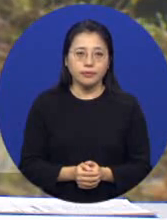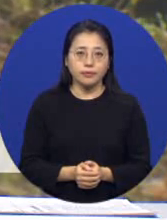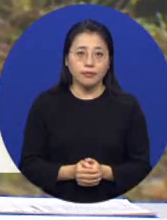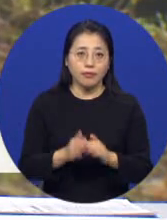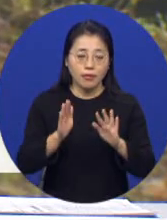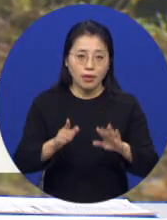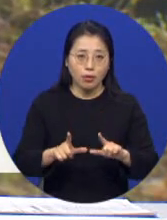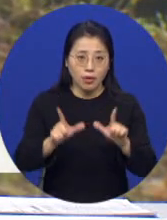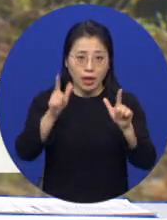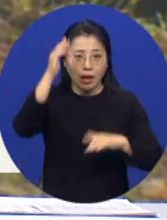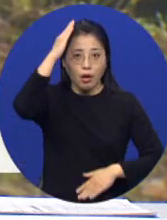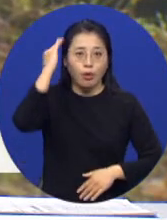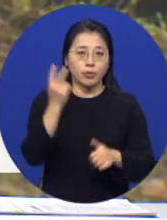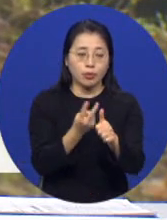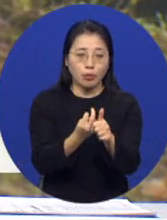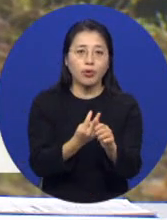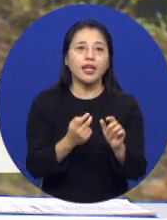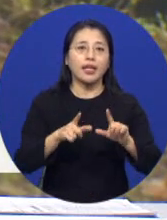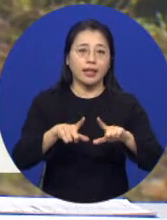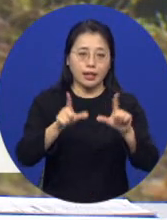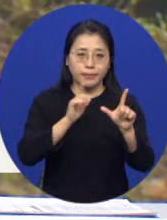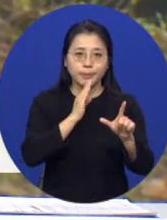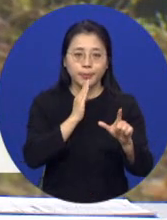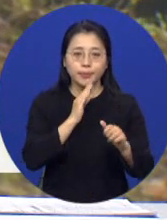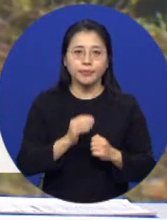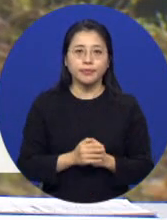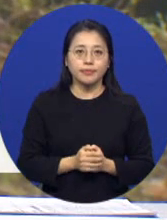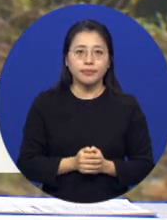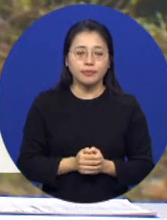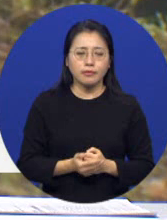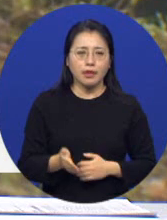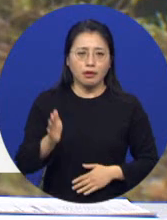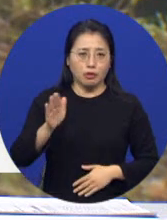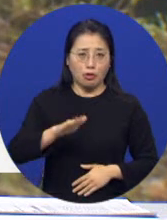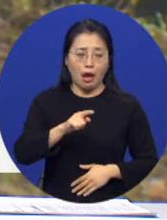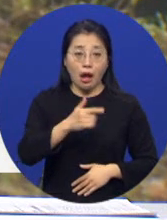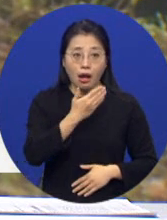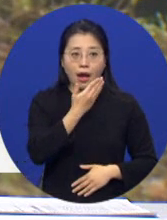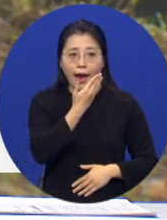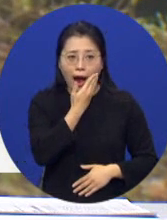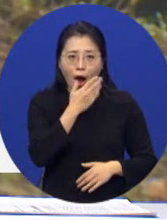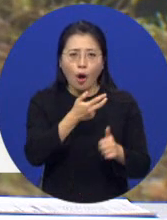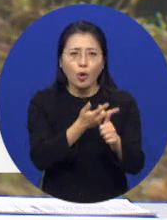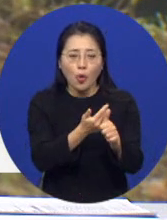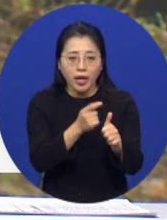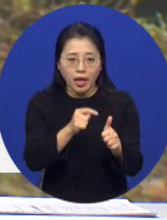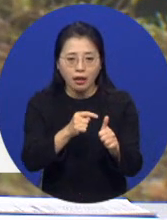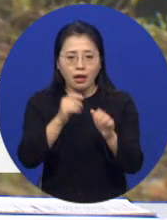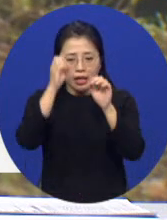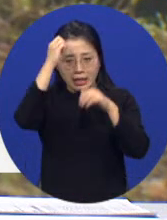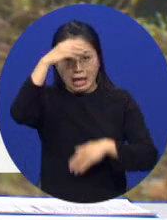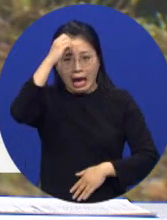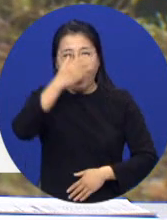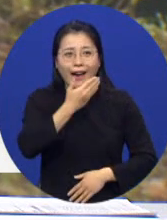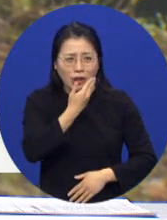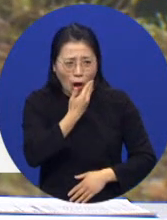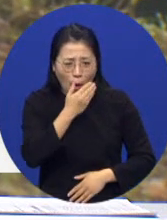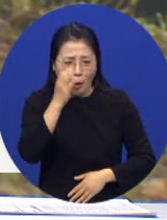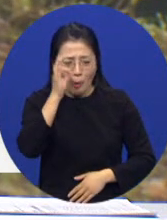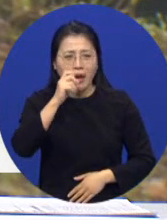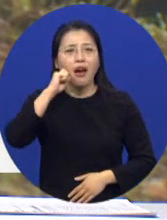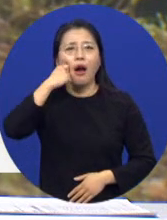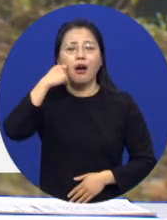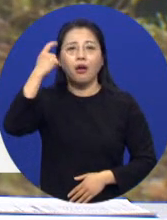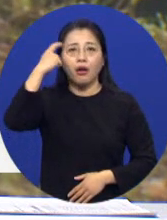올해는 검은 토끼의 해인 개미 어니언이죠 그런데이 귀여운 토끼를 마냥 귀엽게 볼 수 없는 것도 있습니다